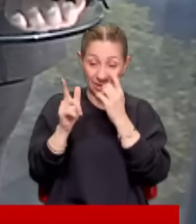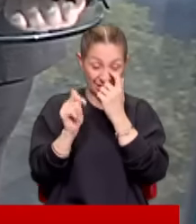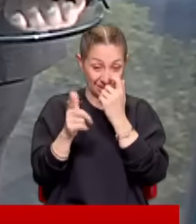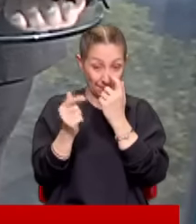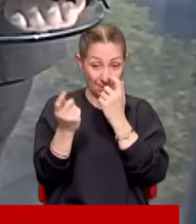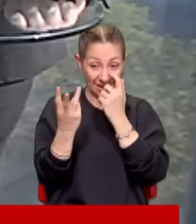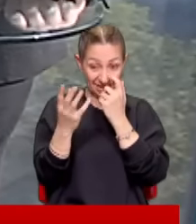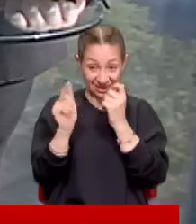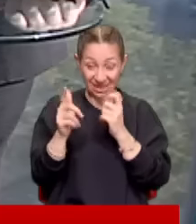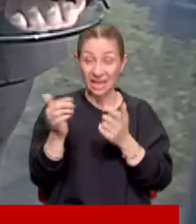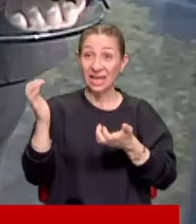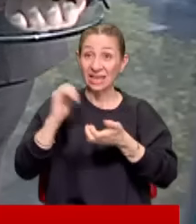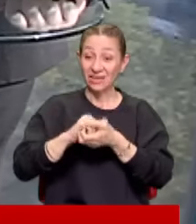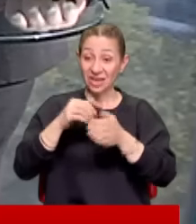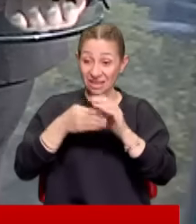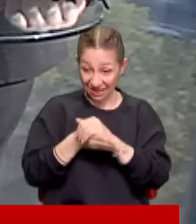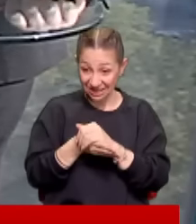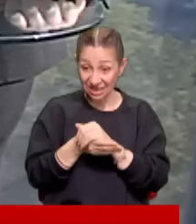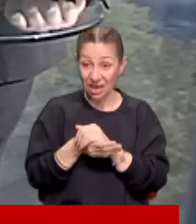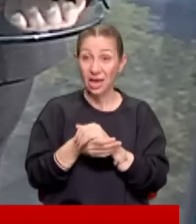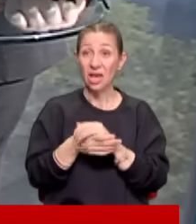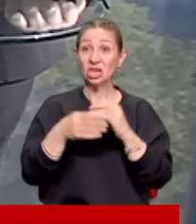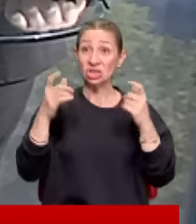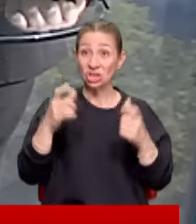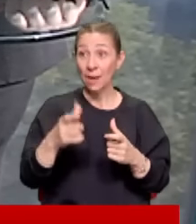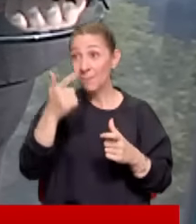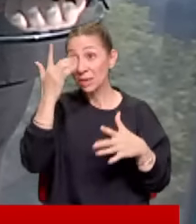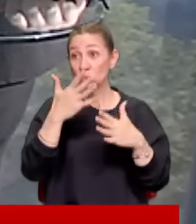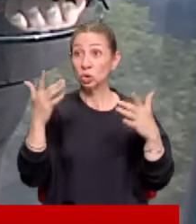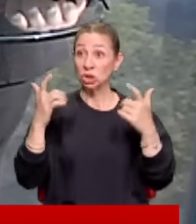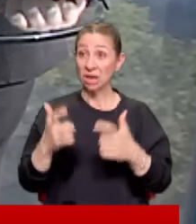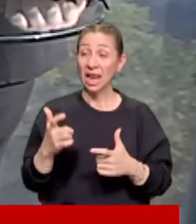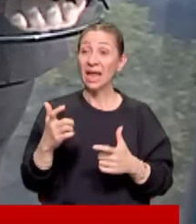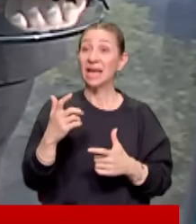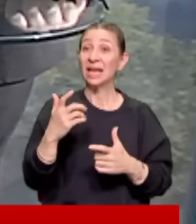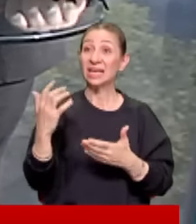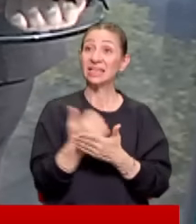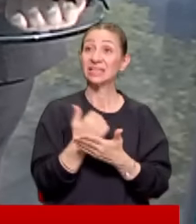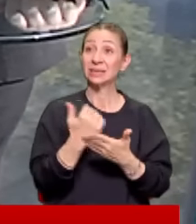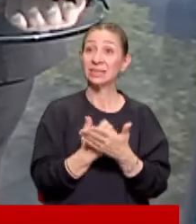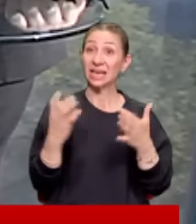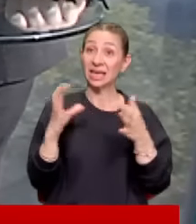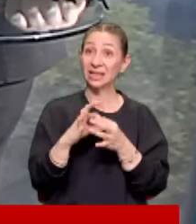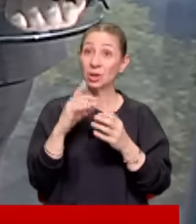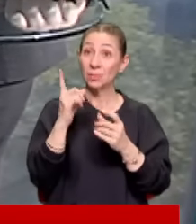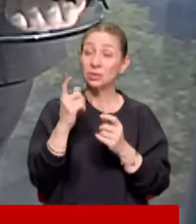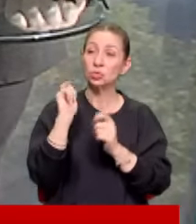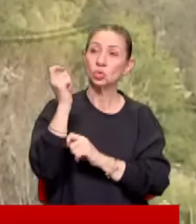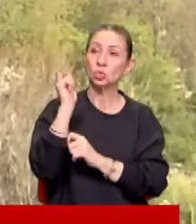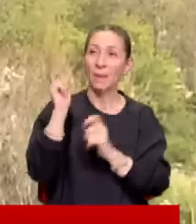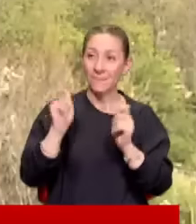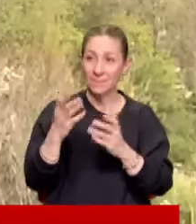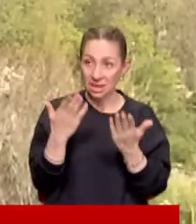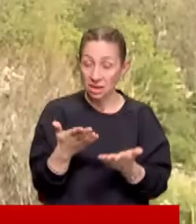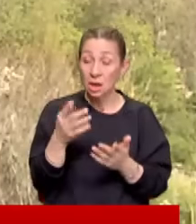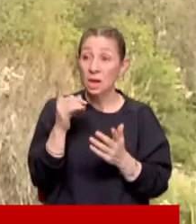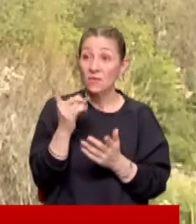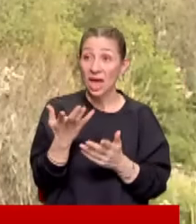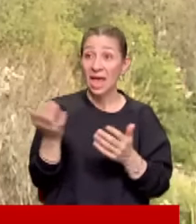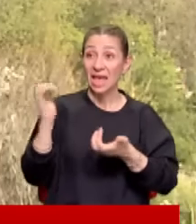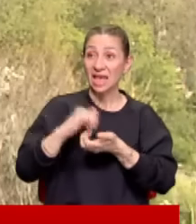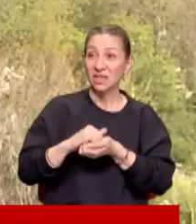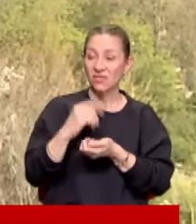birkaç ilçe, ittifakla girilirse şehirler, belki büyük şehirler kazanabileceğiyle ilgili bir sunum yaptı. Ve